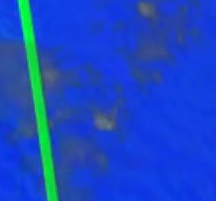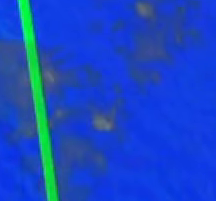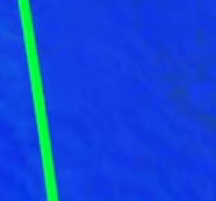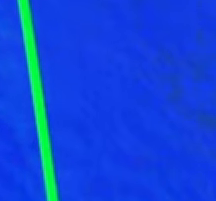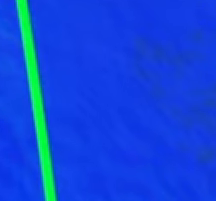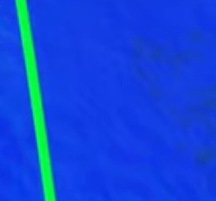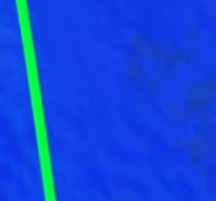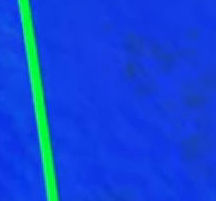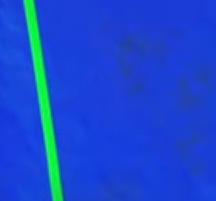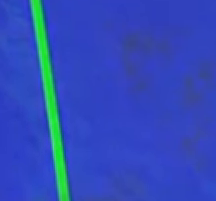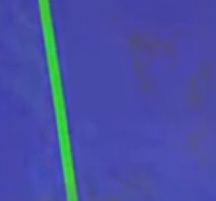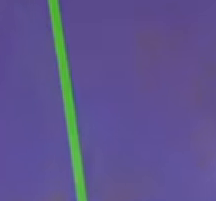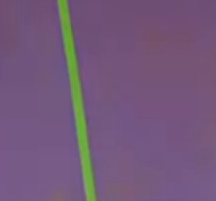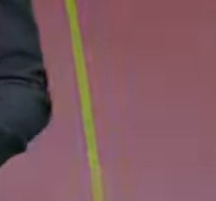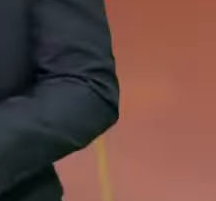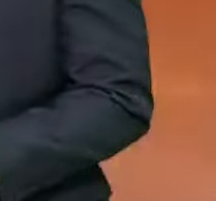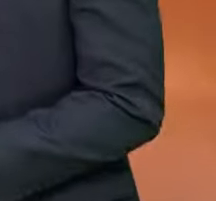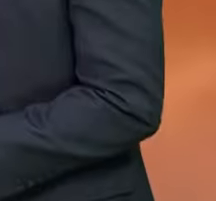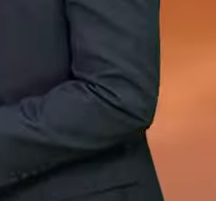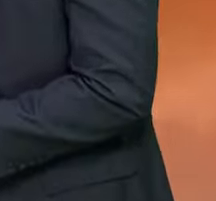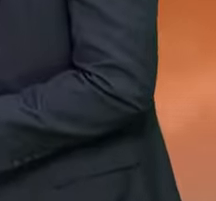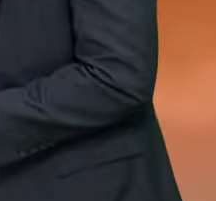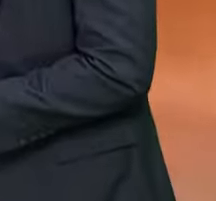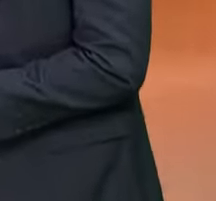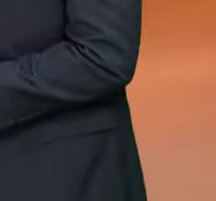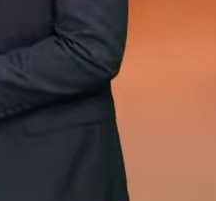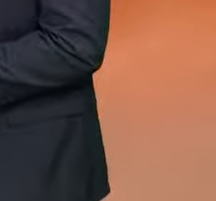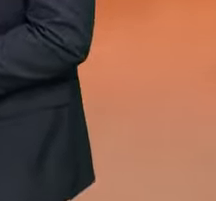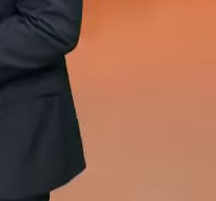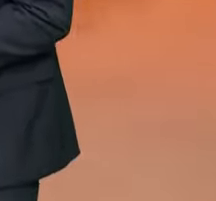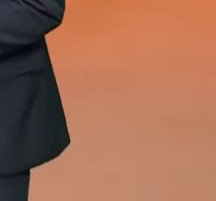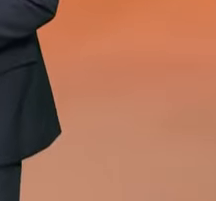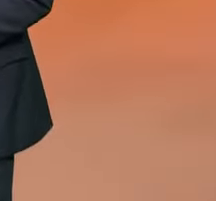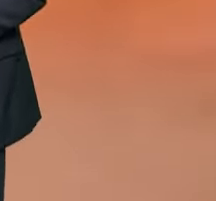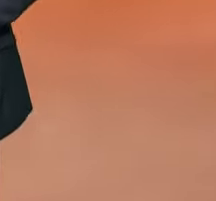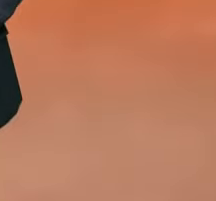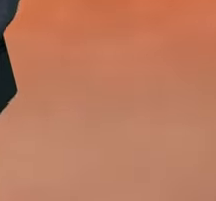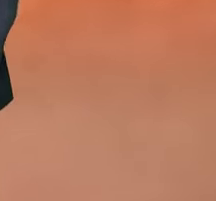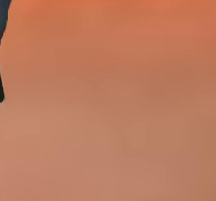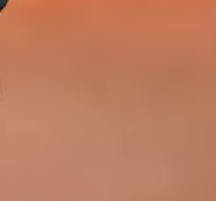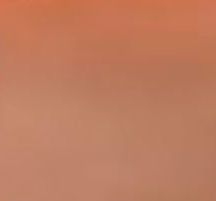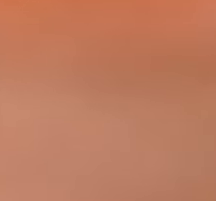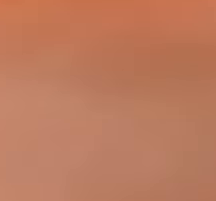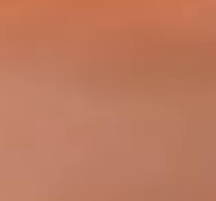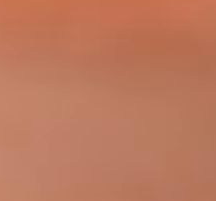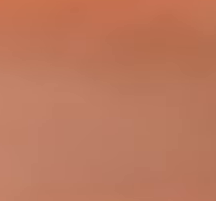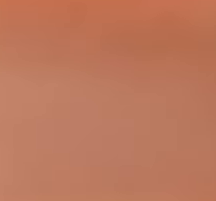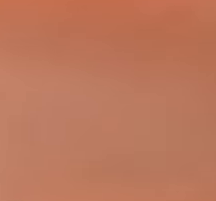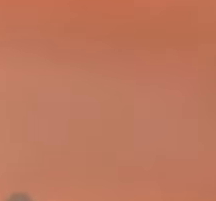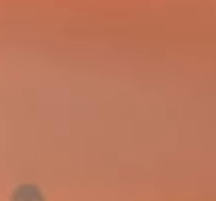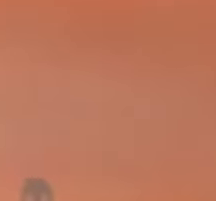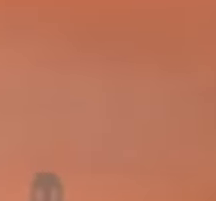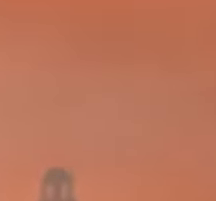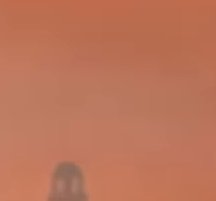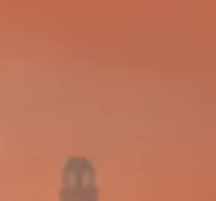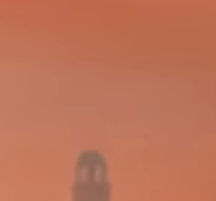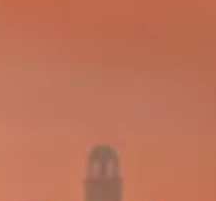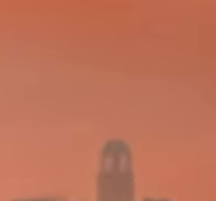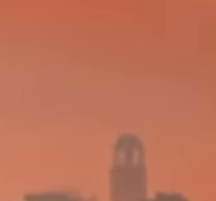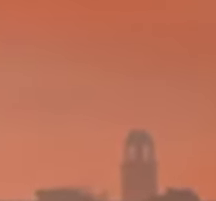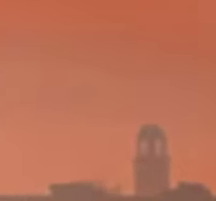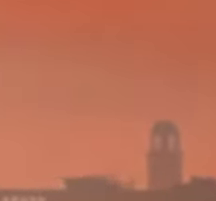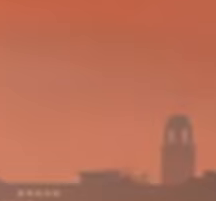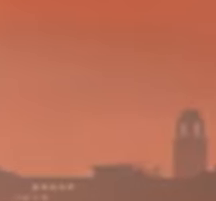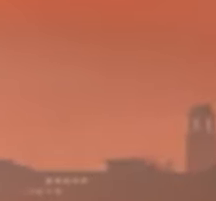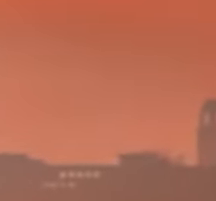panahon. At ngayong hapon nga po, umabot sa 44 degrees Celsius ang heat index o inaramdamang init ng katawan na talapuyan sa